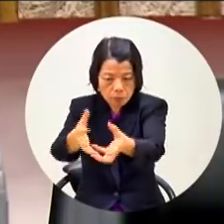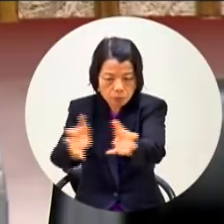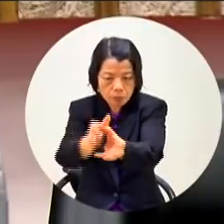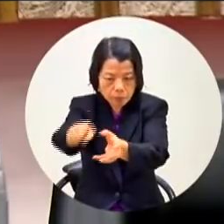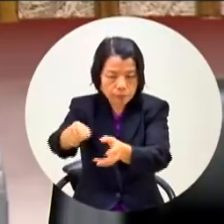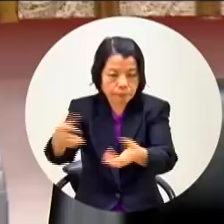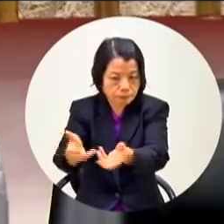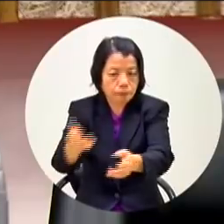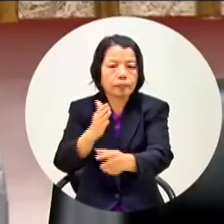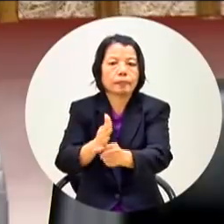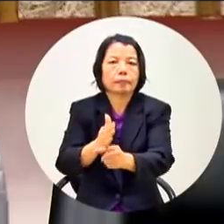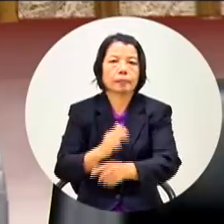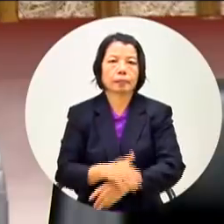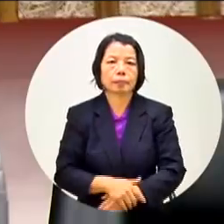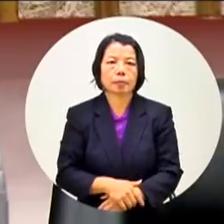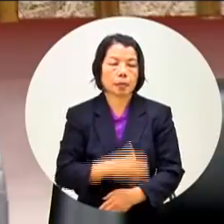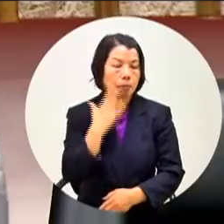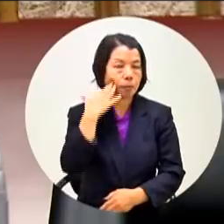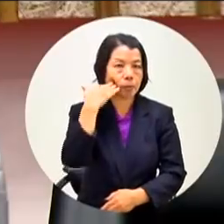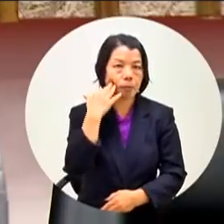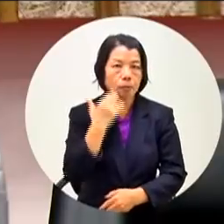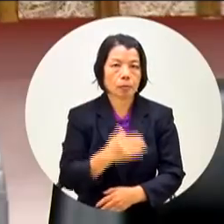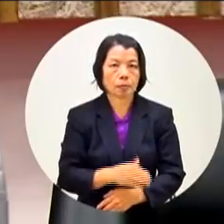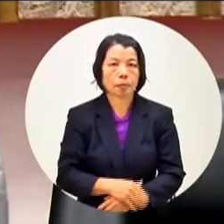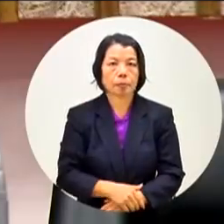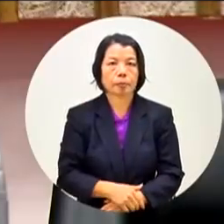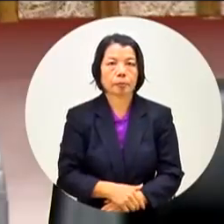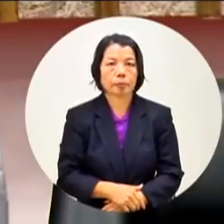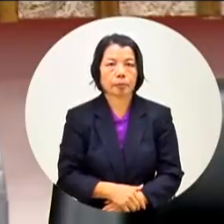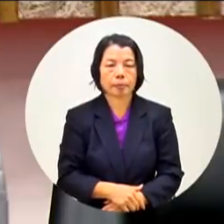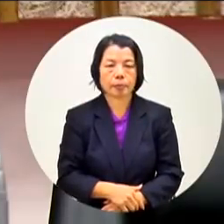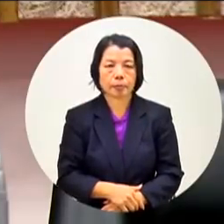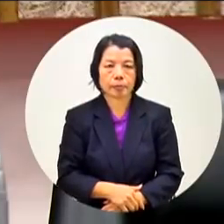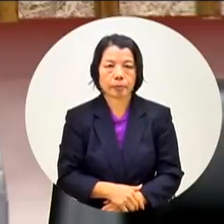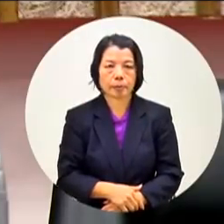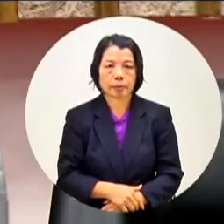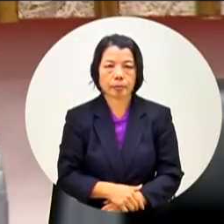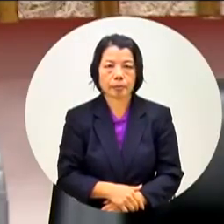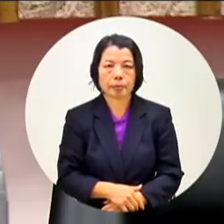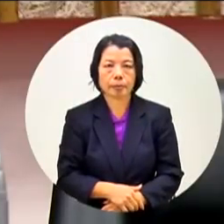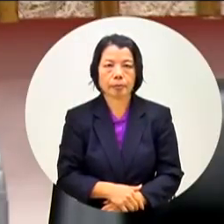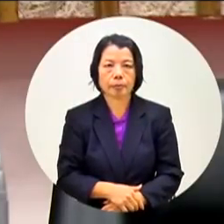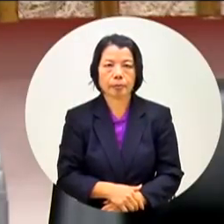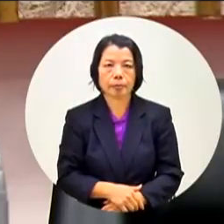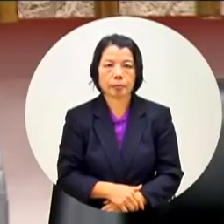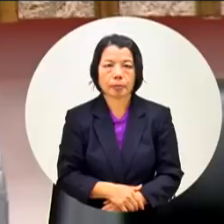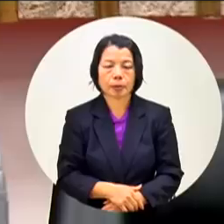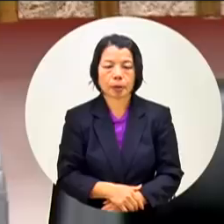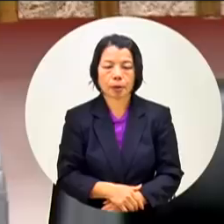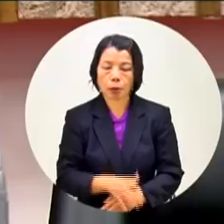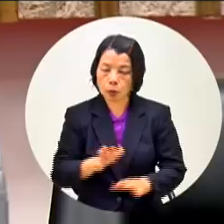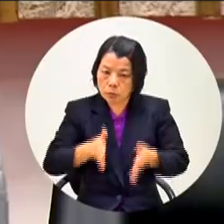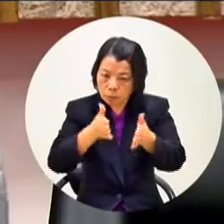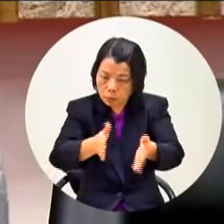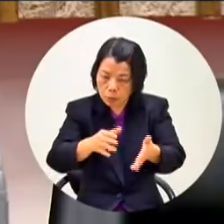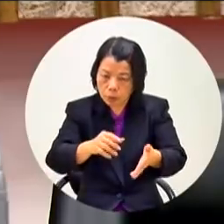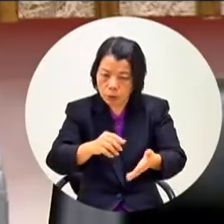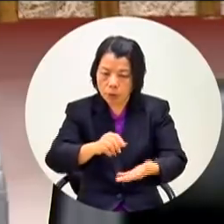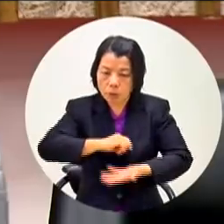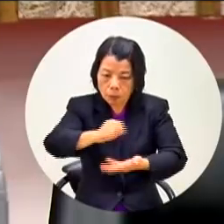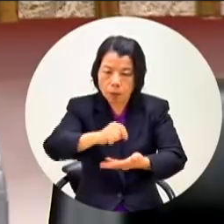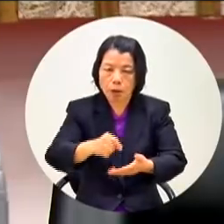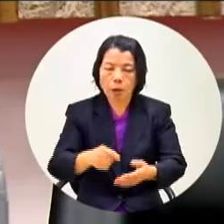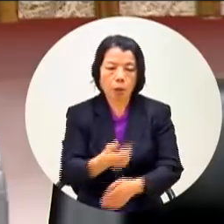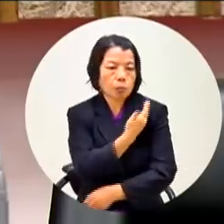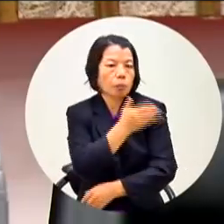果能够这个部分呢，提醒大家呢，采取地下，不论是地下或是立体高架